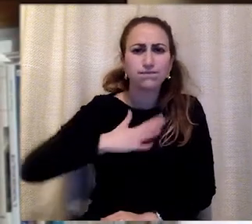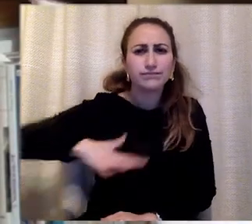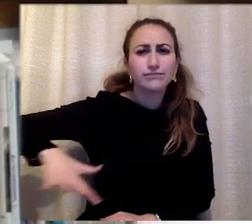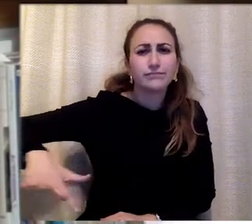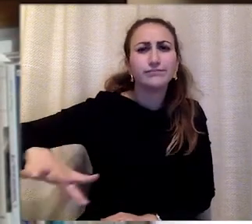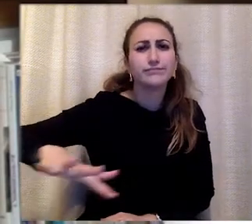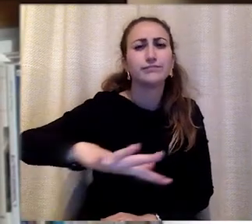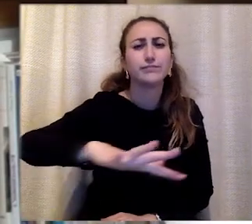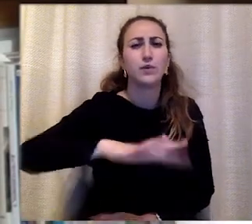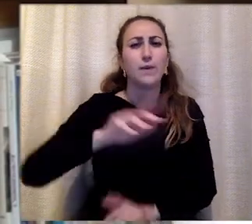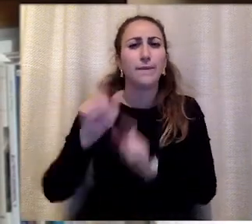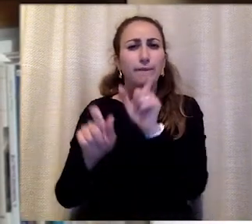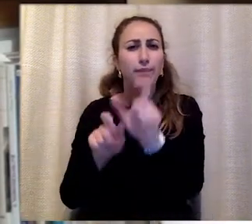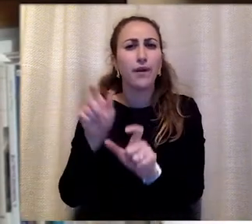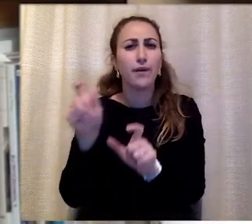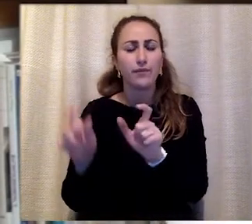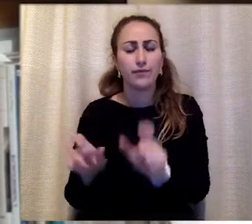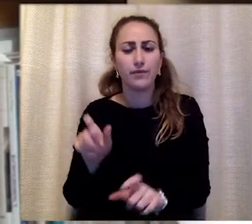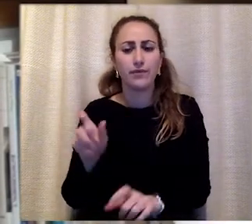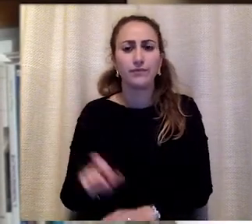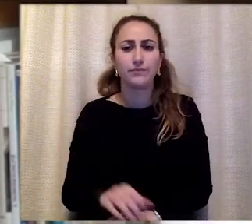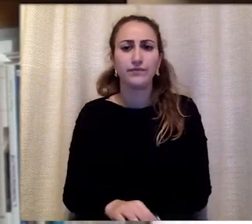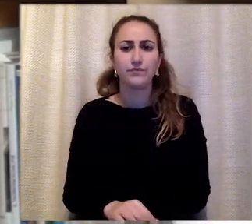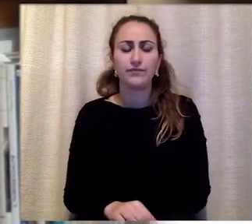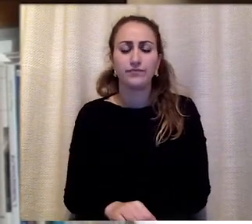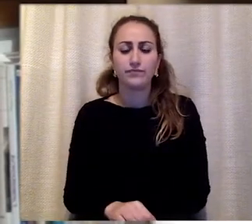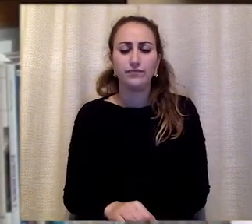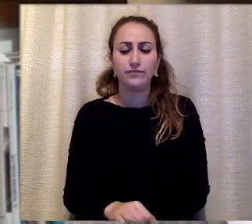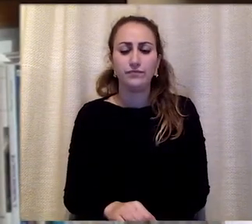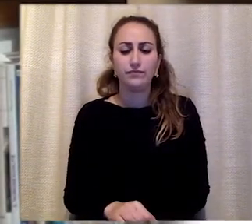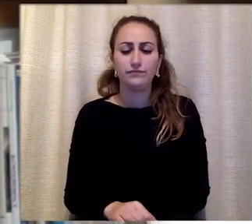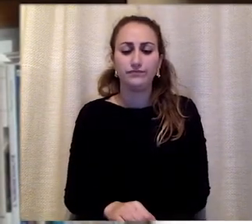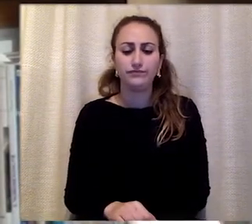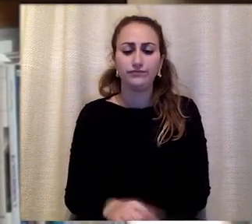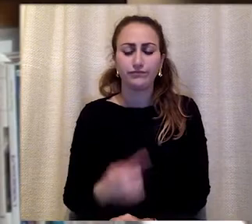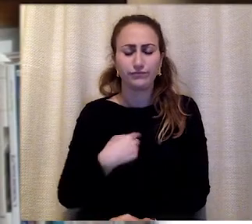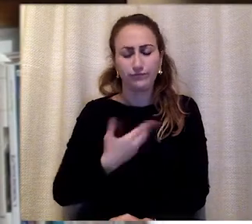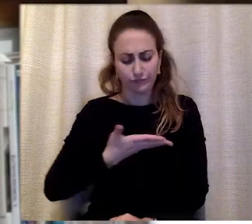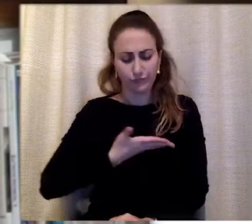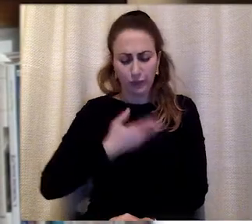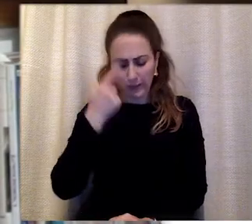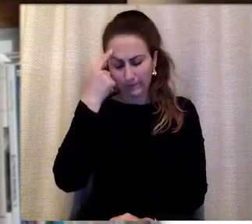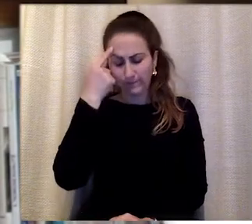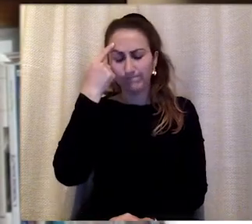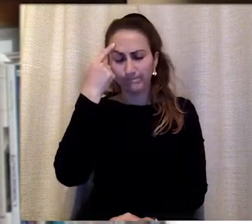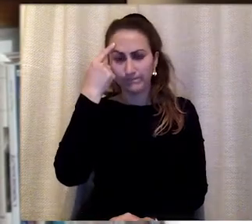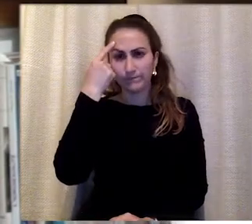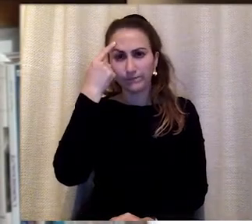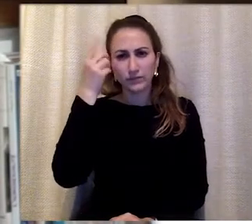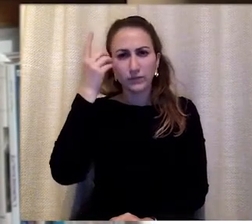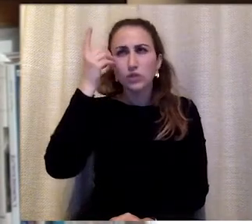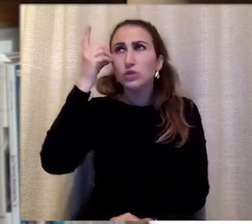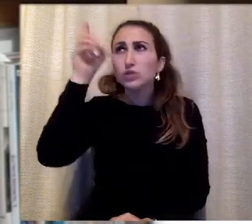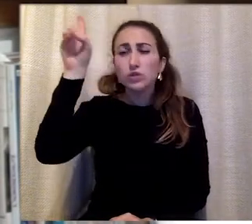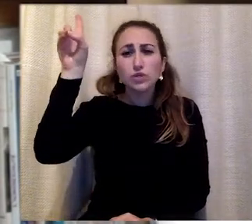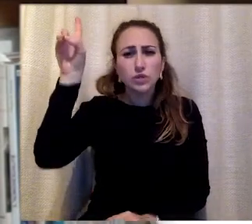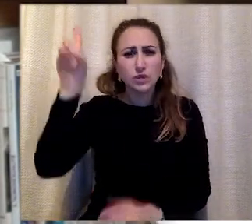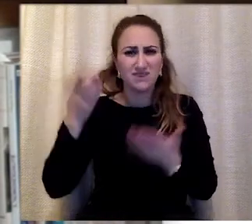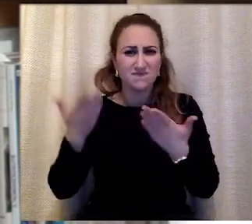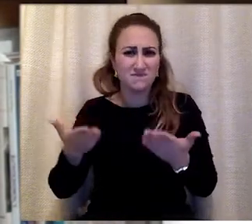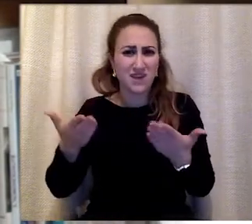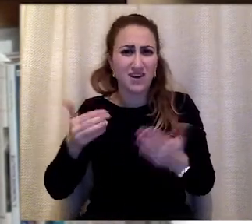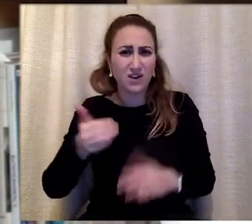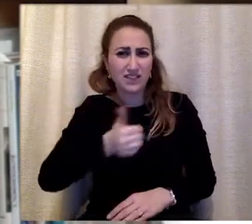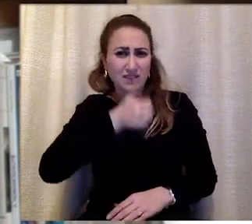j'ai été pris par cette parole où Dieu désire, dans ces temps particuliers, exprimer